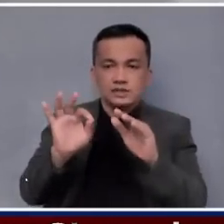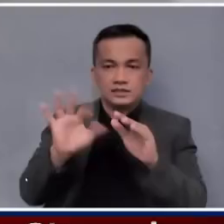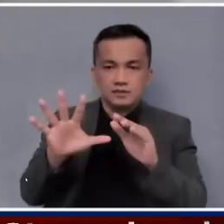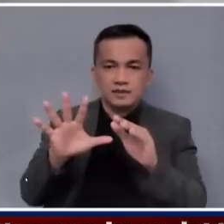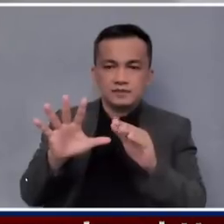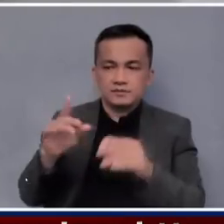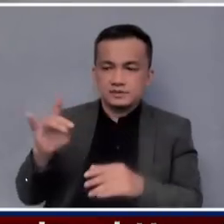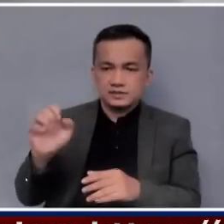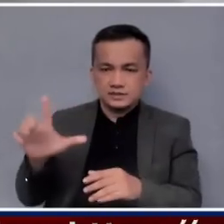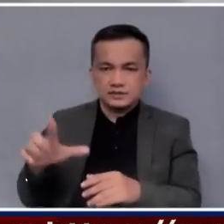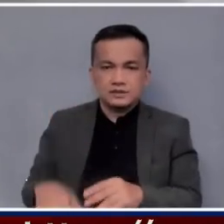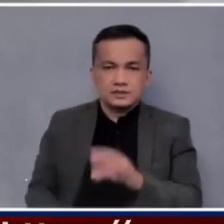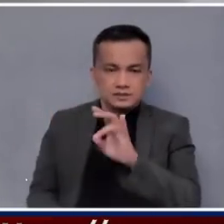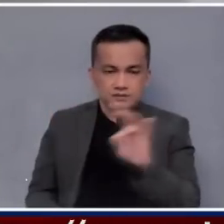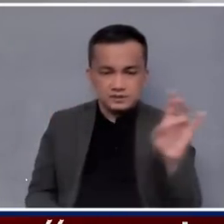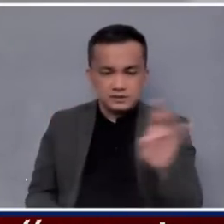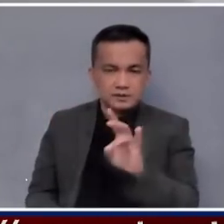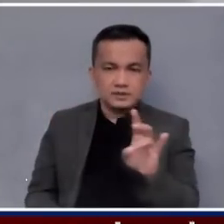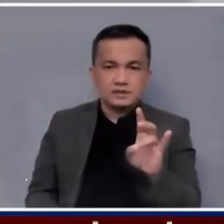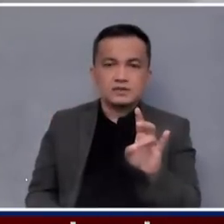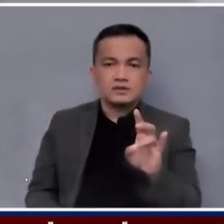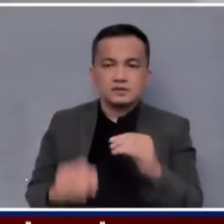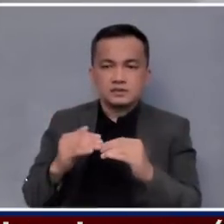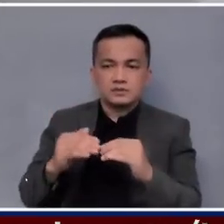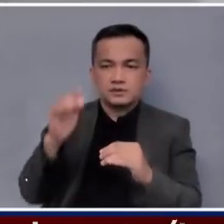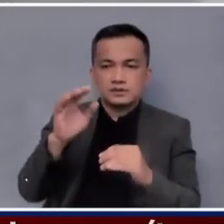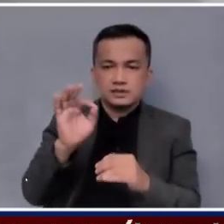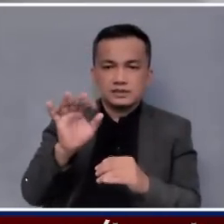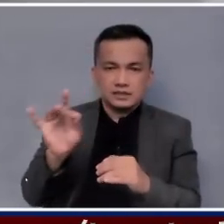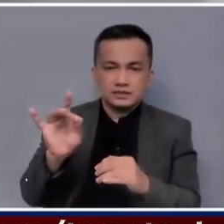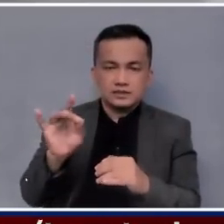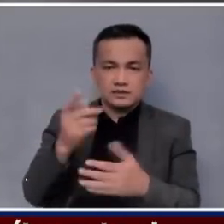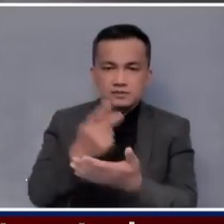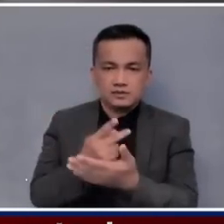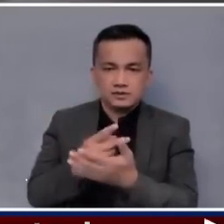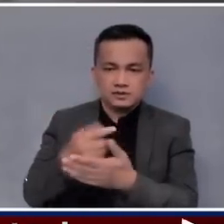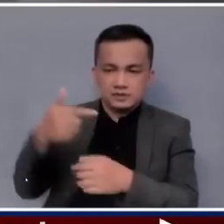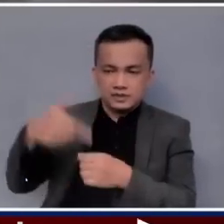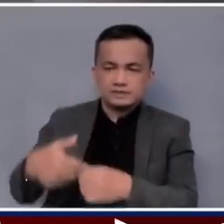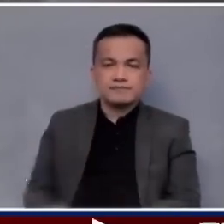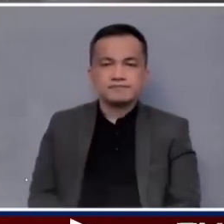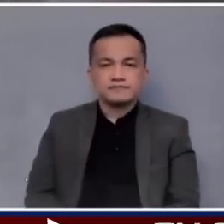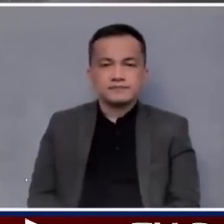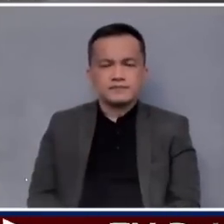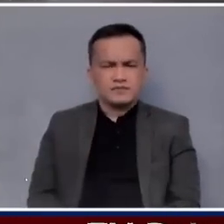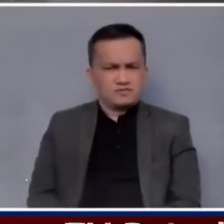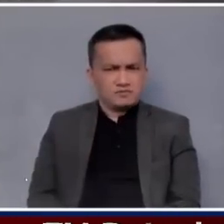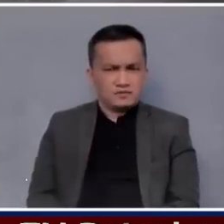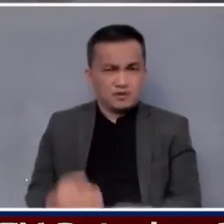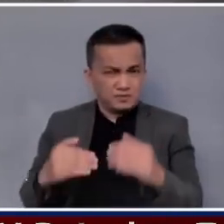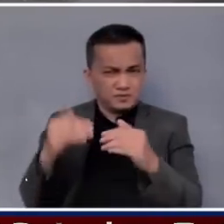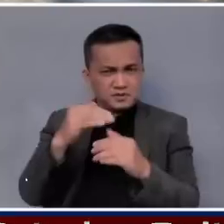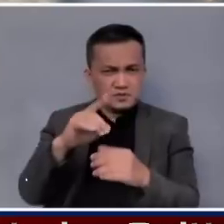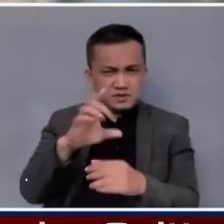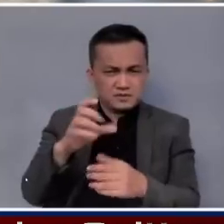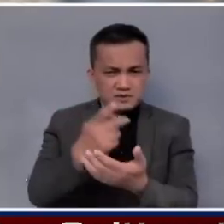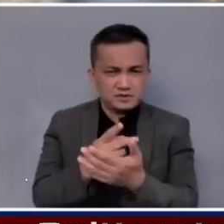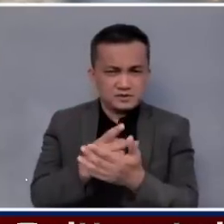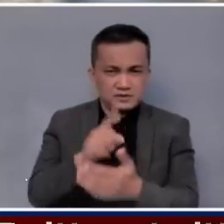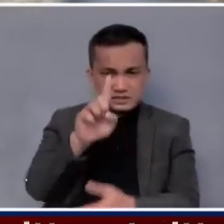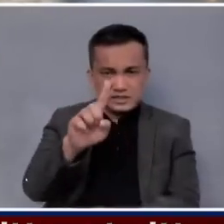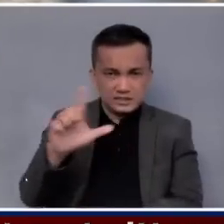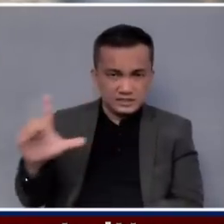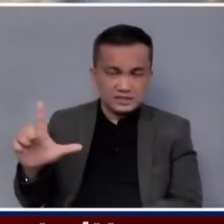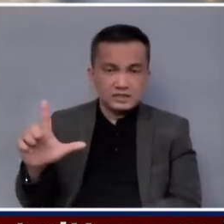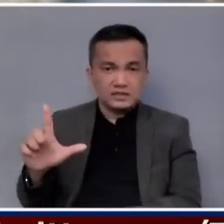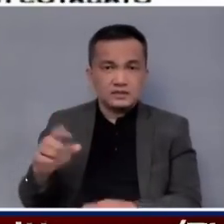diesel, 77 hanggang lagpas 98 pesos ang gasolina. Aabot kayang 100 pesos kada litro ito sa mga